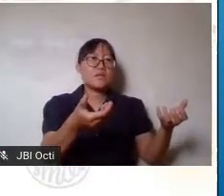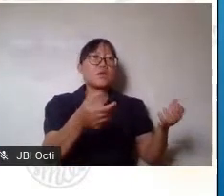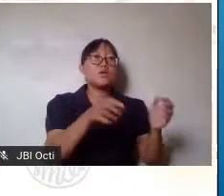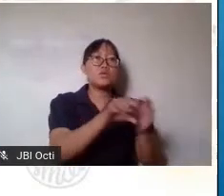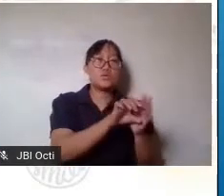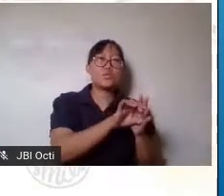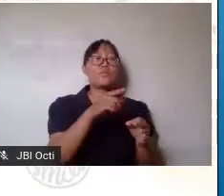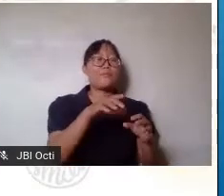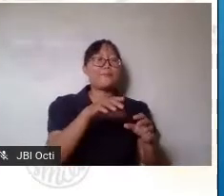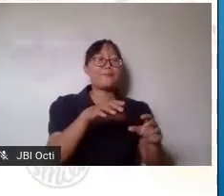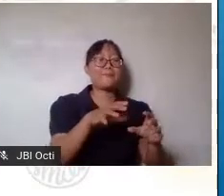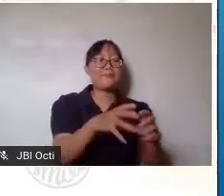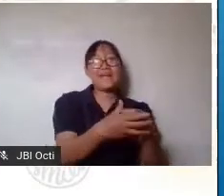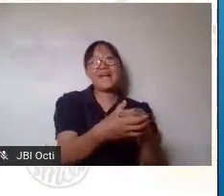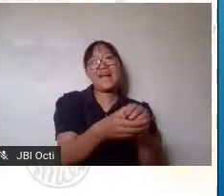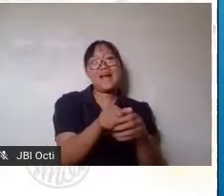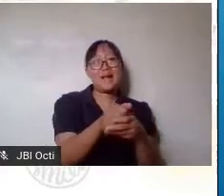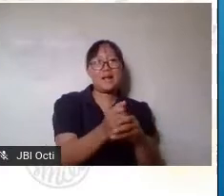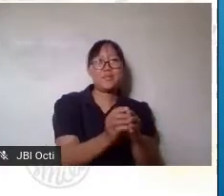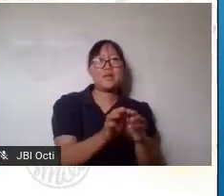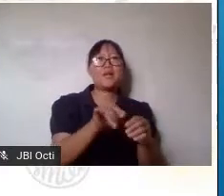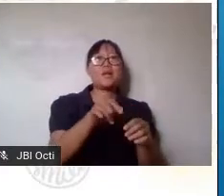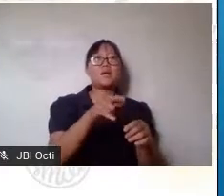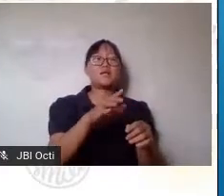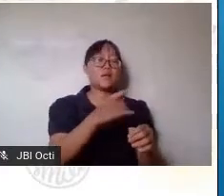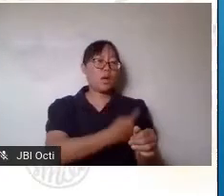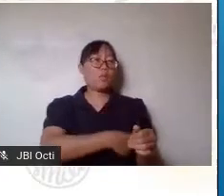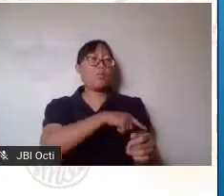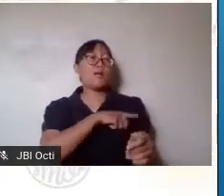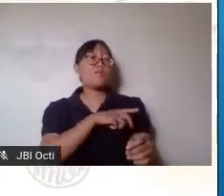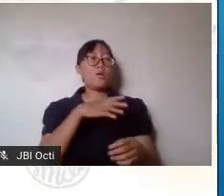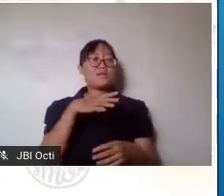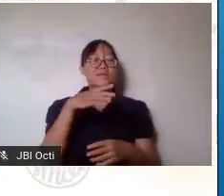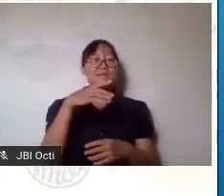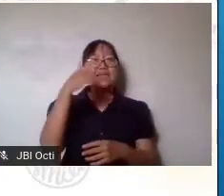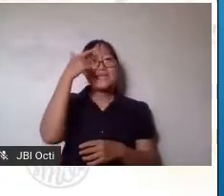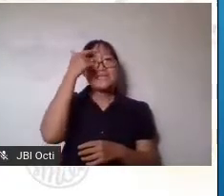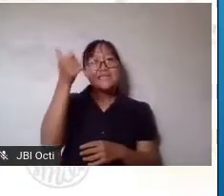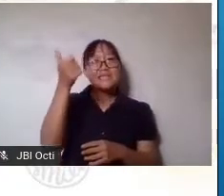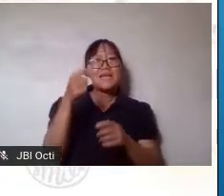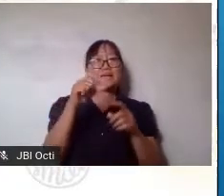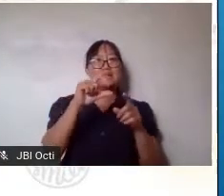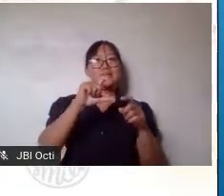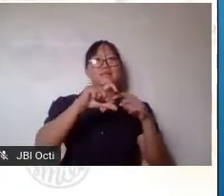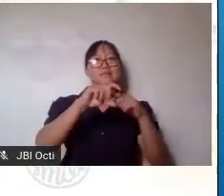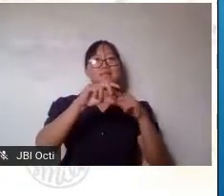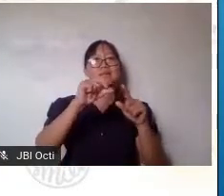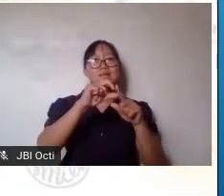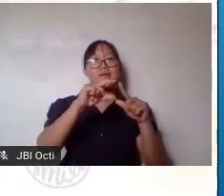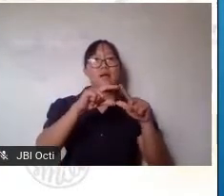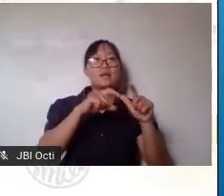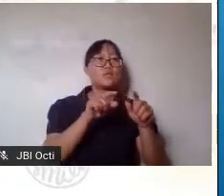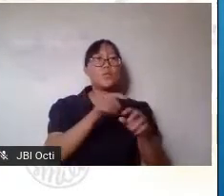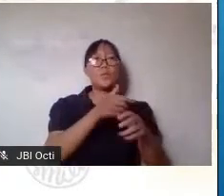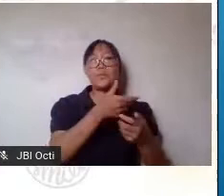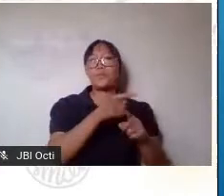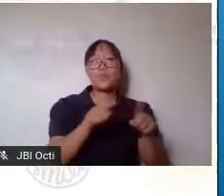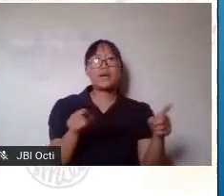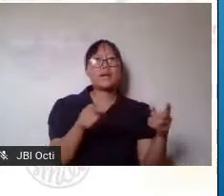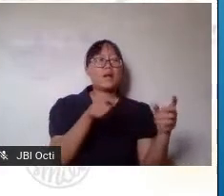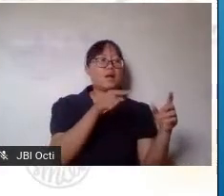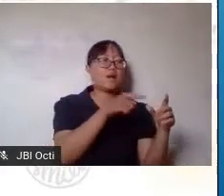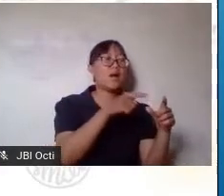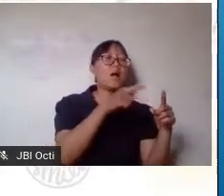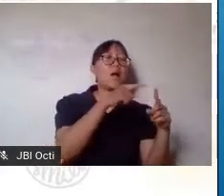itu jadi berbeda antara yang kemudian autisme active but out tadi dengan yang hiperaktivitas sesuai konteks